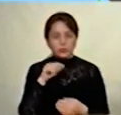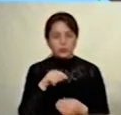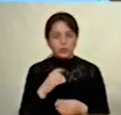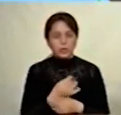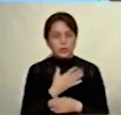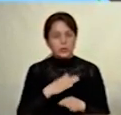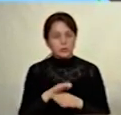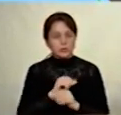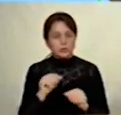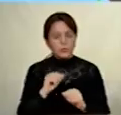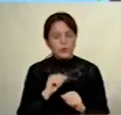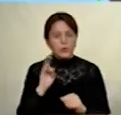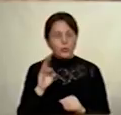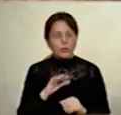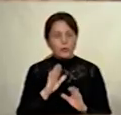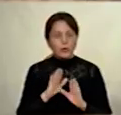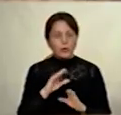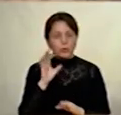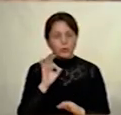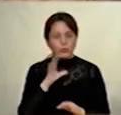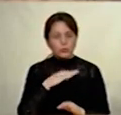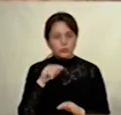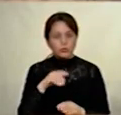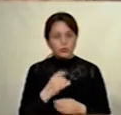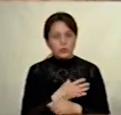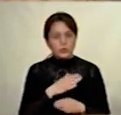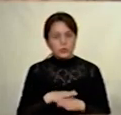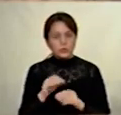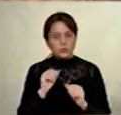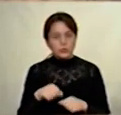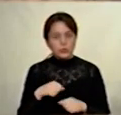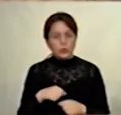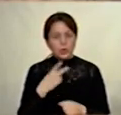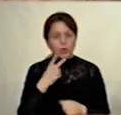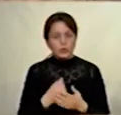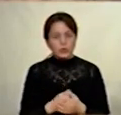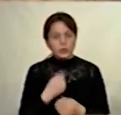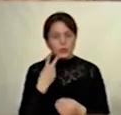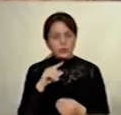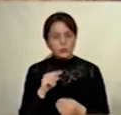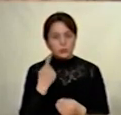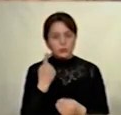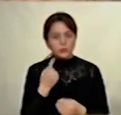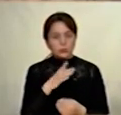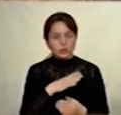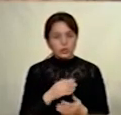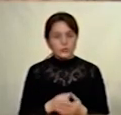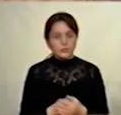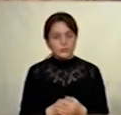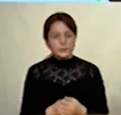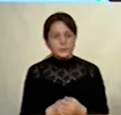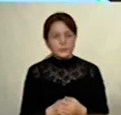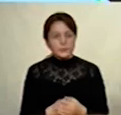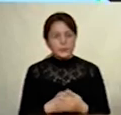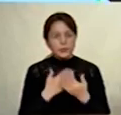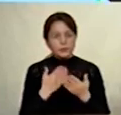faqat nollar bo'lsa, uni o'chirishimiz mumkin. Demak, mana bu nolni tashlab yuborsak bo'ladi. Bu esa 2,1 ga teng